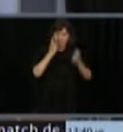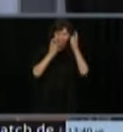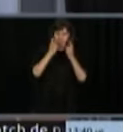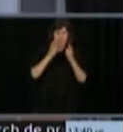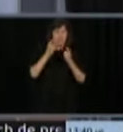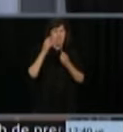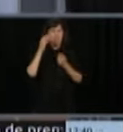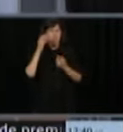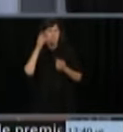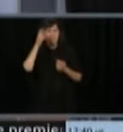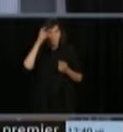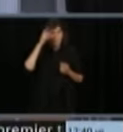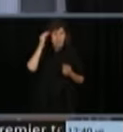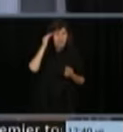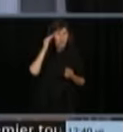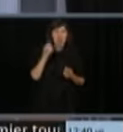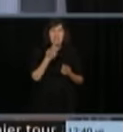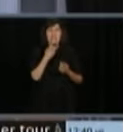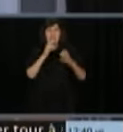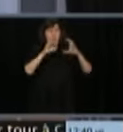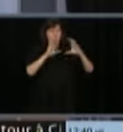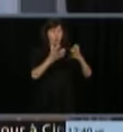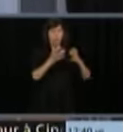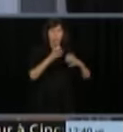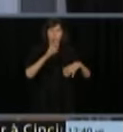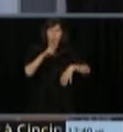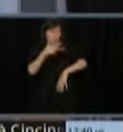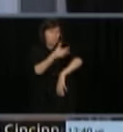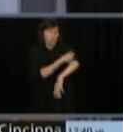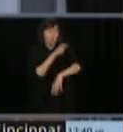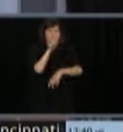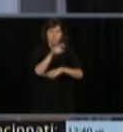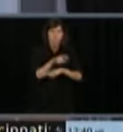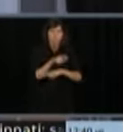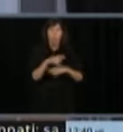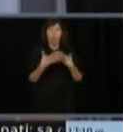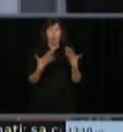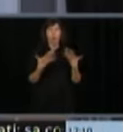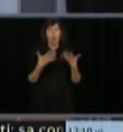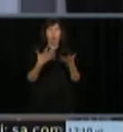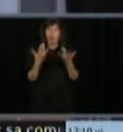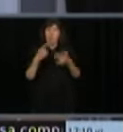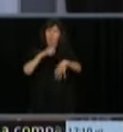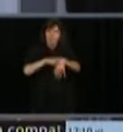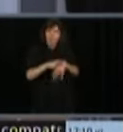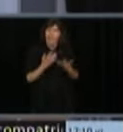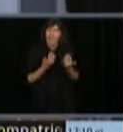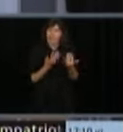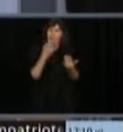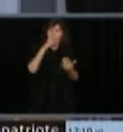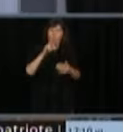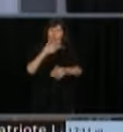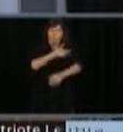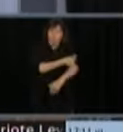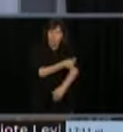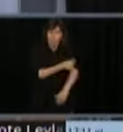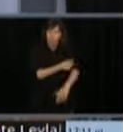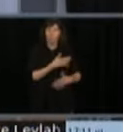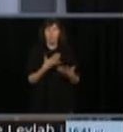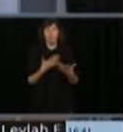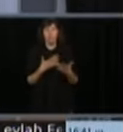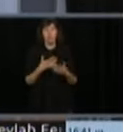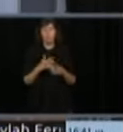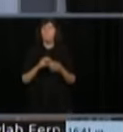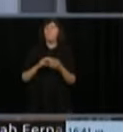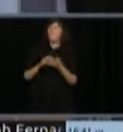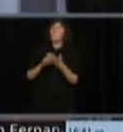dose, quel est l'intervalle nécessaire et quelle catégorie. Les enfants, justement, à l'automne. Les enfants, c'est un autre élément, c'est pas